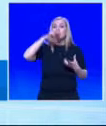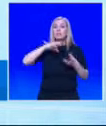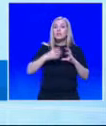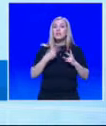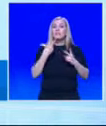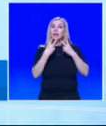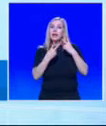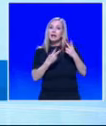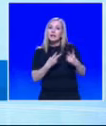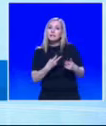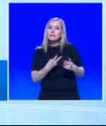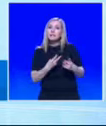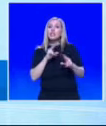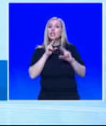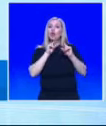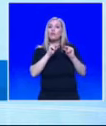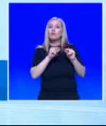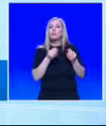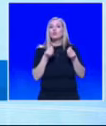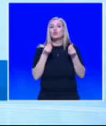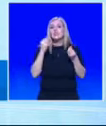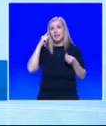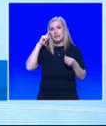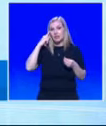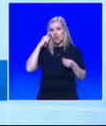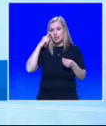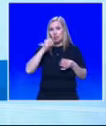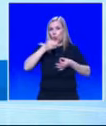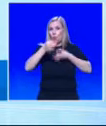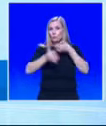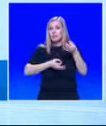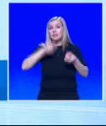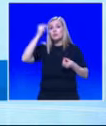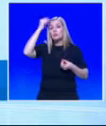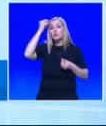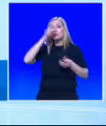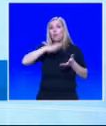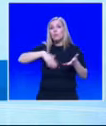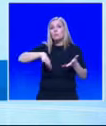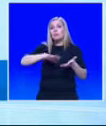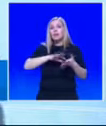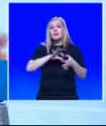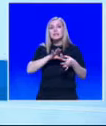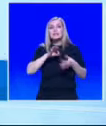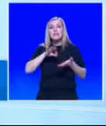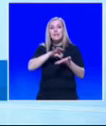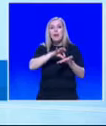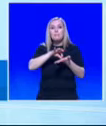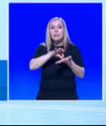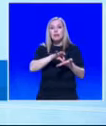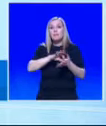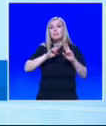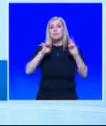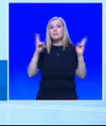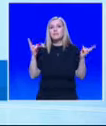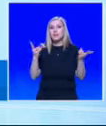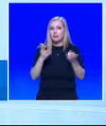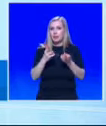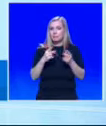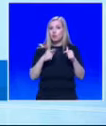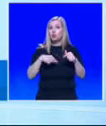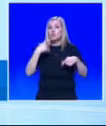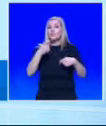малко по-съдържателно и да обяснят на българското общество къде се намираме в световния контекст. Защото следващата